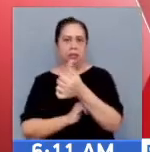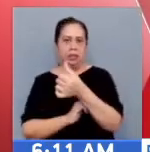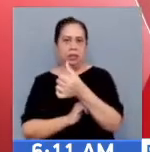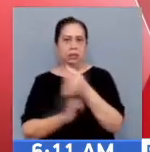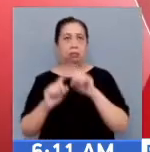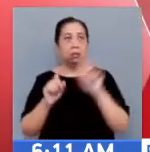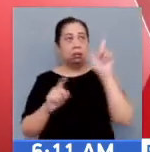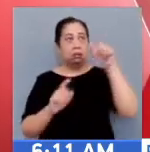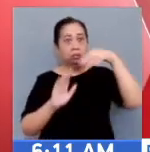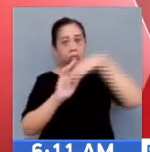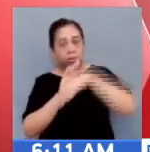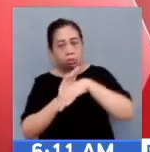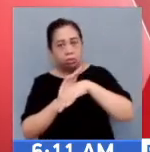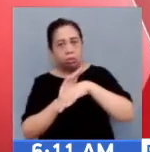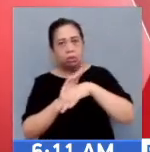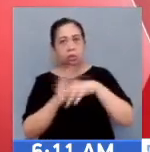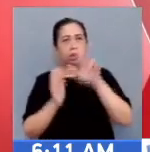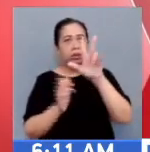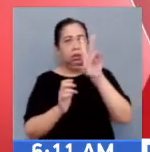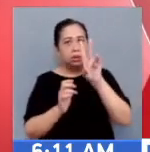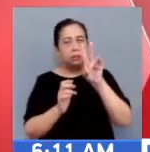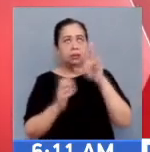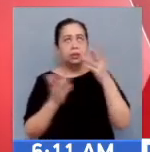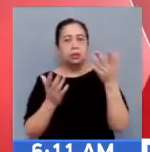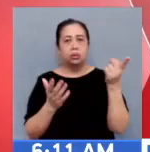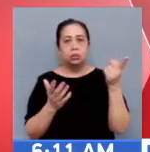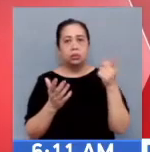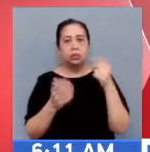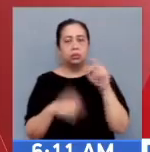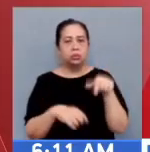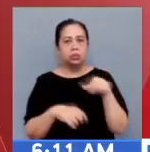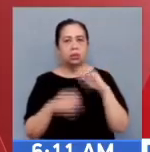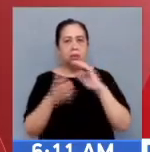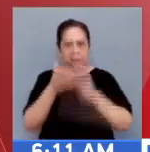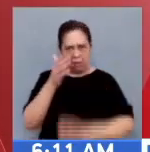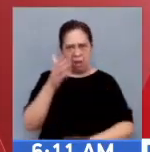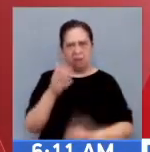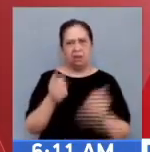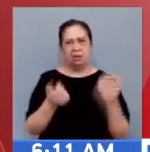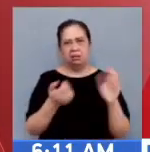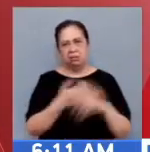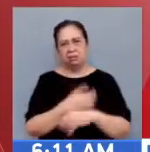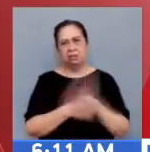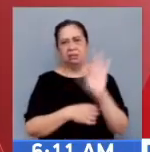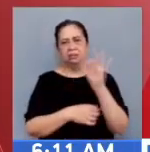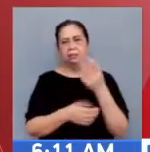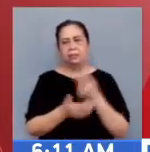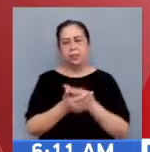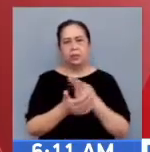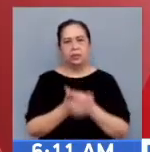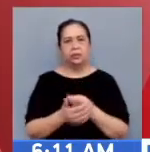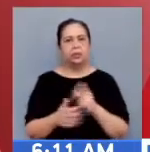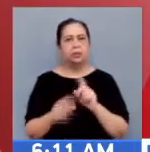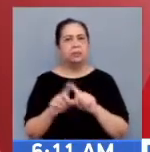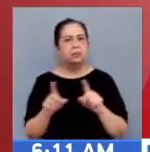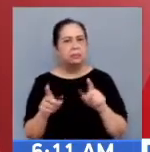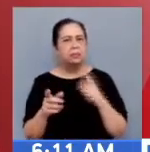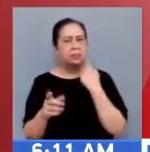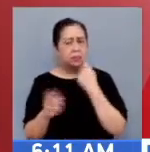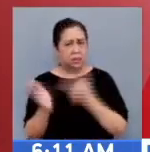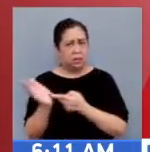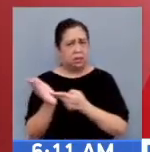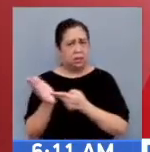umabot na 37 yung per liter, ibinaba sa 9 pesos. Pero Kamodi, sa totoo lang, yung piso